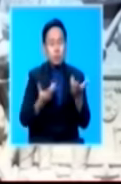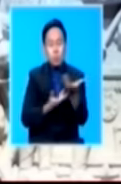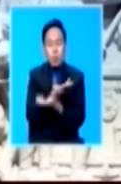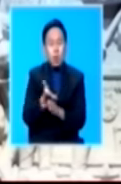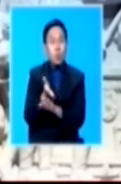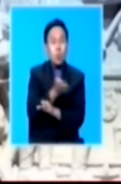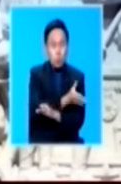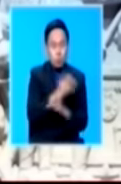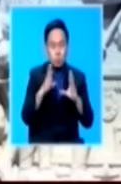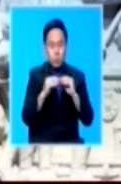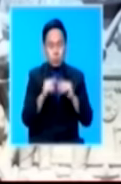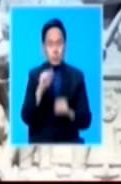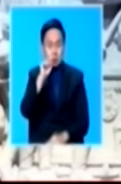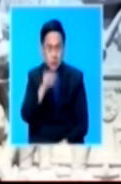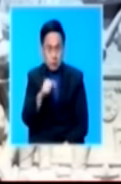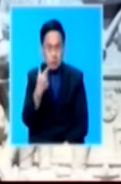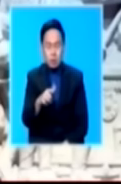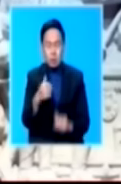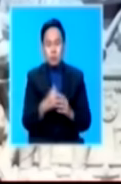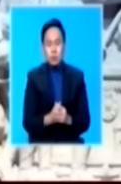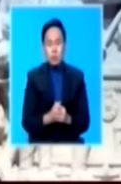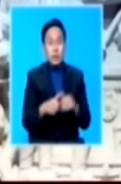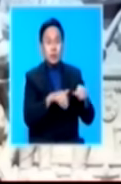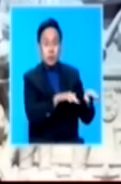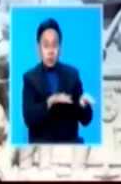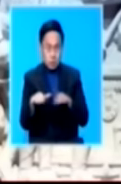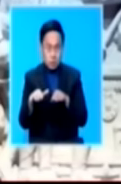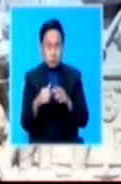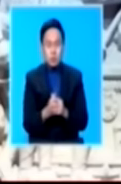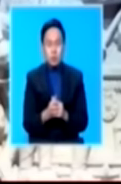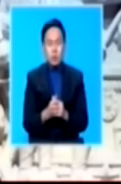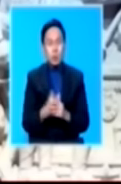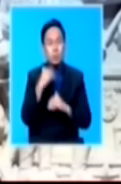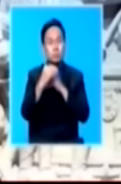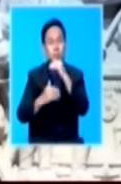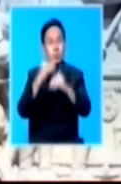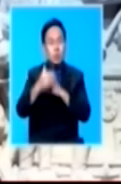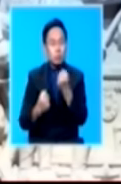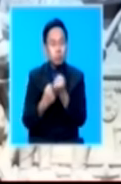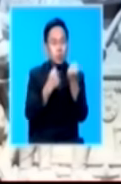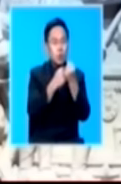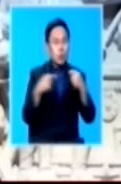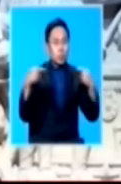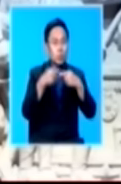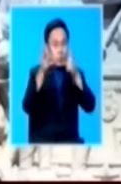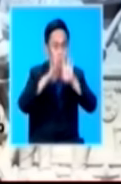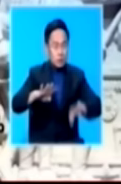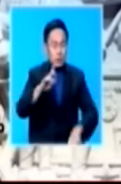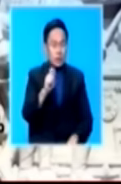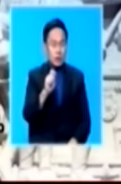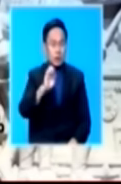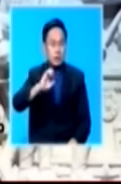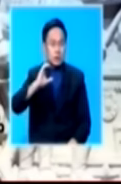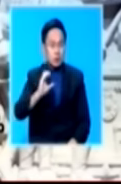เรื่องอะไรการเตรียมการแล้วก็ความก้าวหน้าในการเดินหน้าเข้าสู่ AC นะครับการเป็นประชาคมอาเซียน